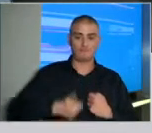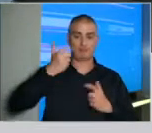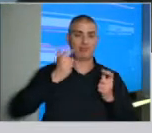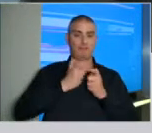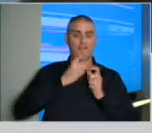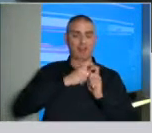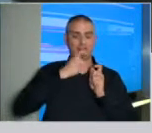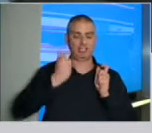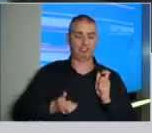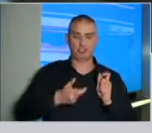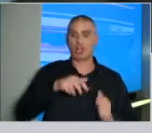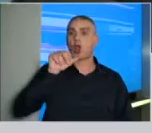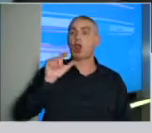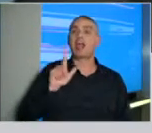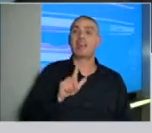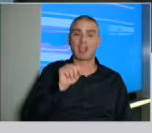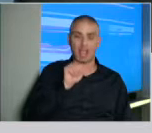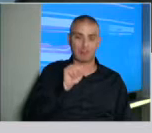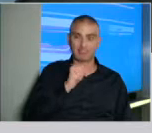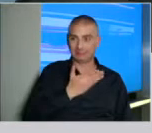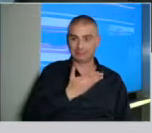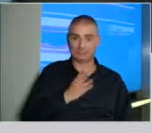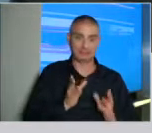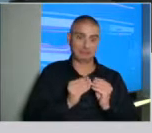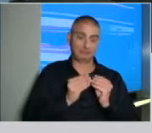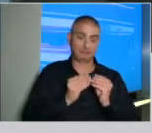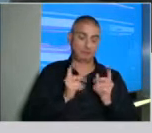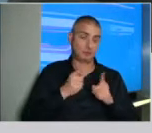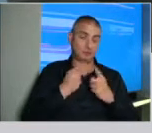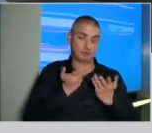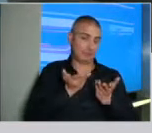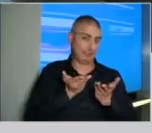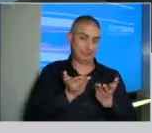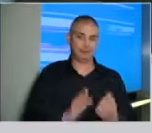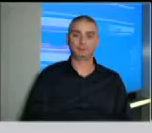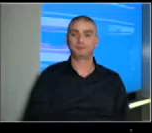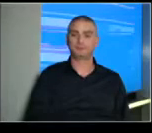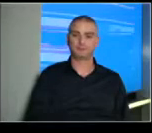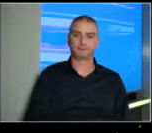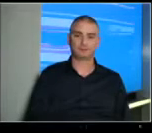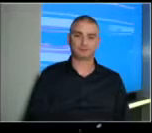מפלגת גשר, אורלי לוי אבקסיס, עם היצירה המוזיקלית הזו.